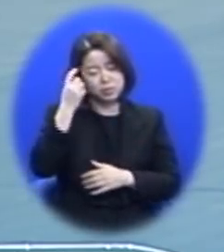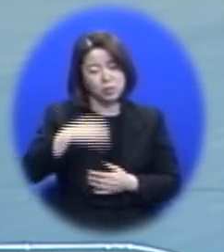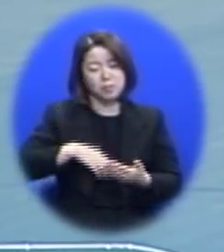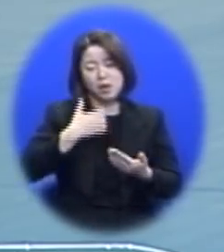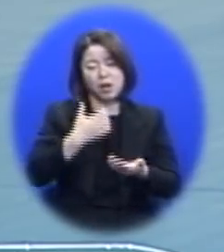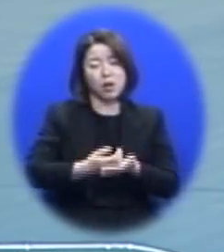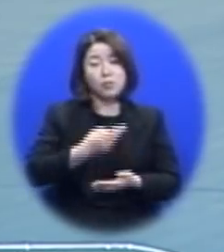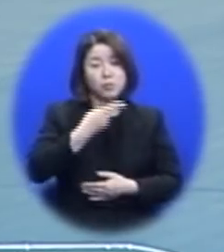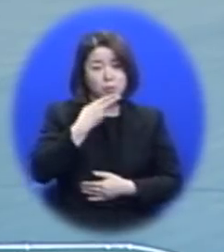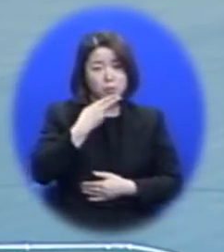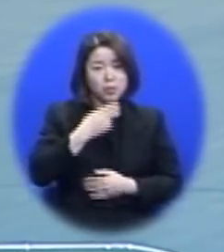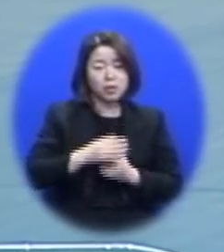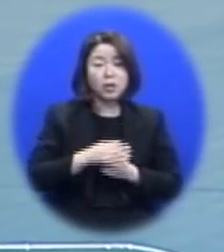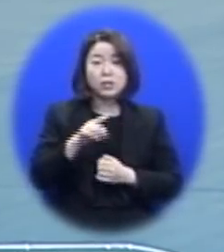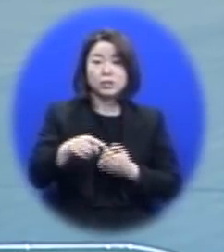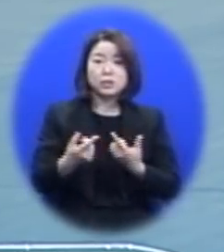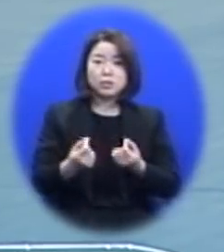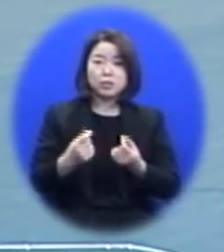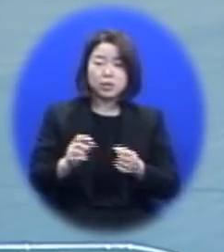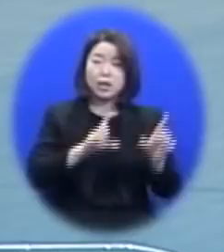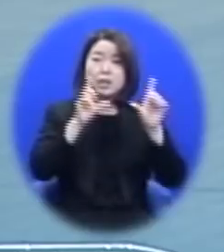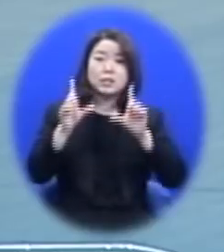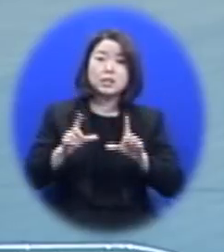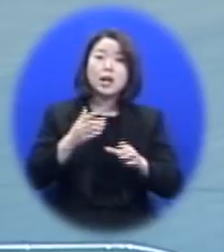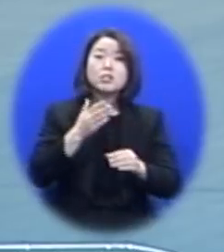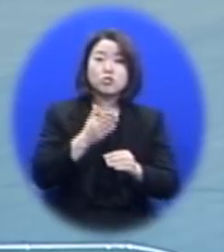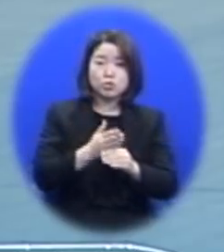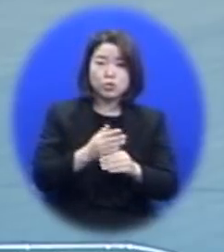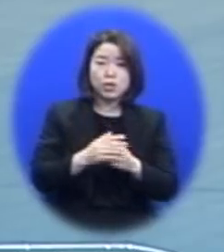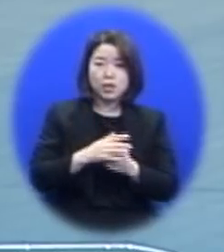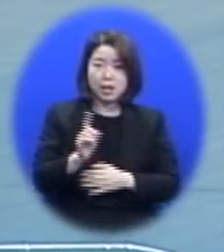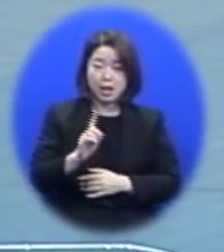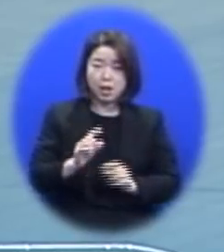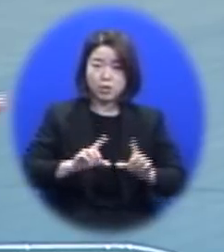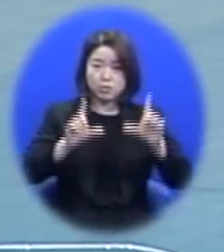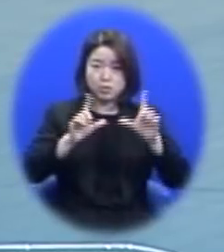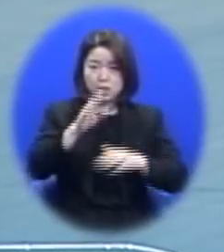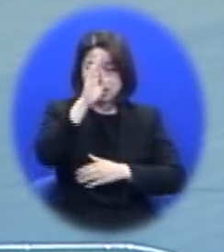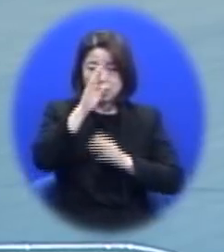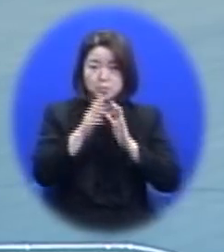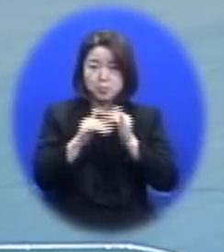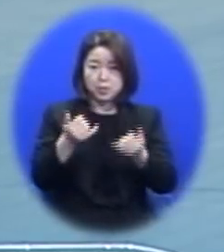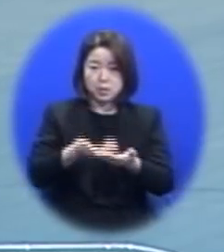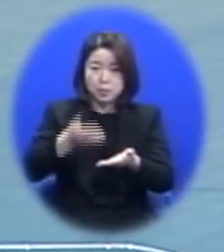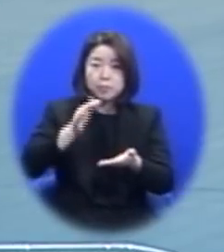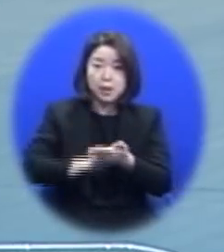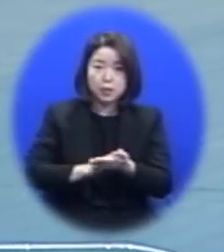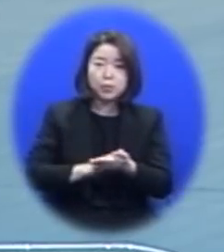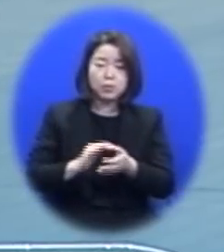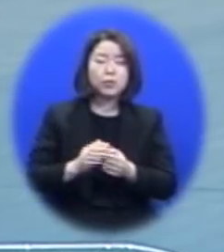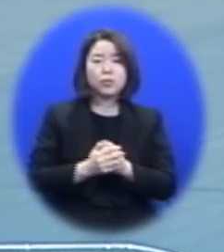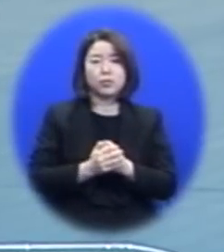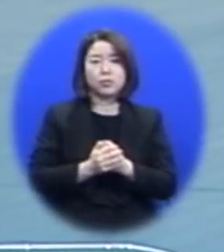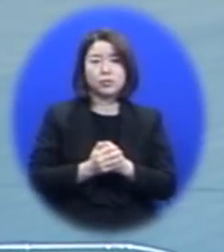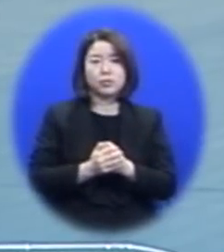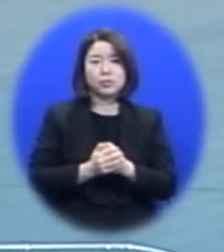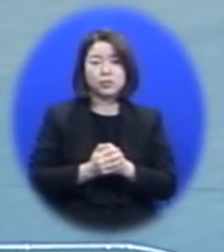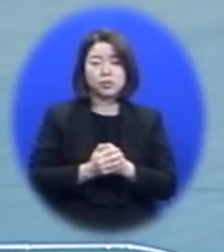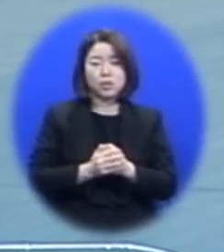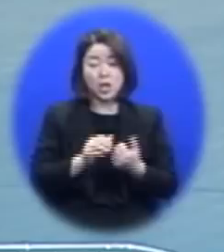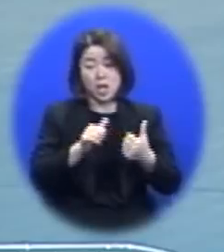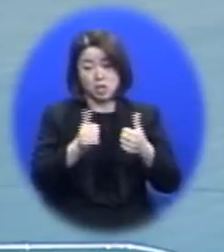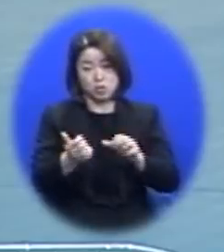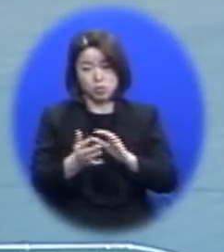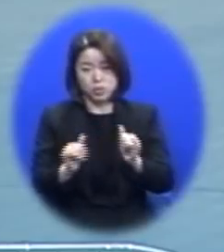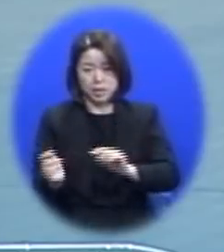아, 그렇게 지내다가 어느 날 뭐 병자가 고침을 받고, 뭐 죽은